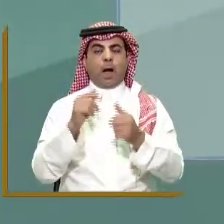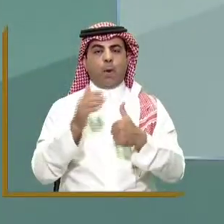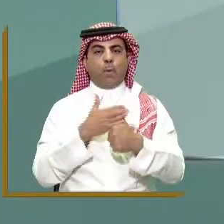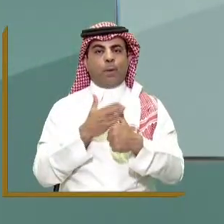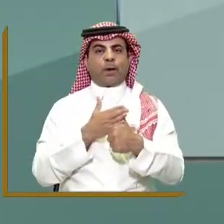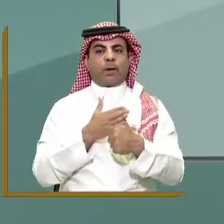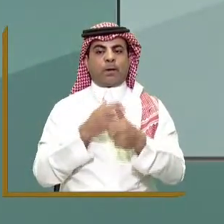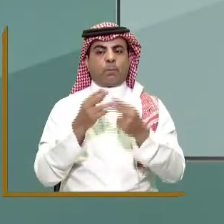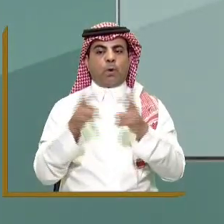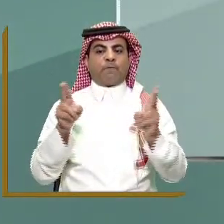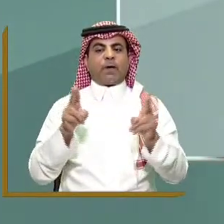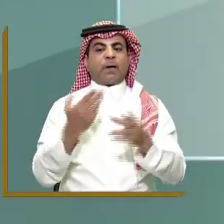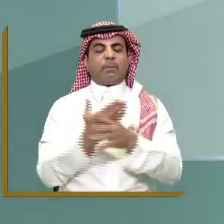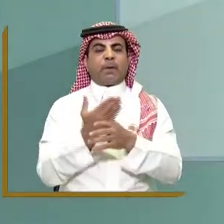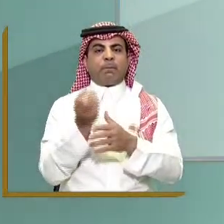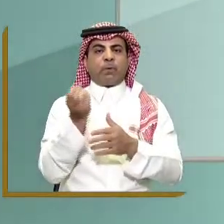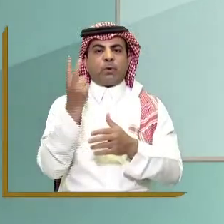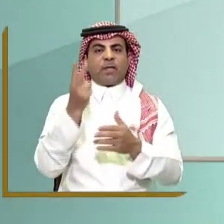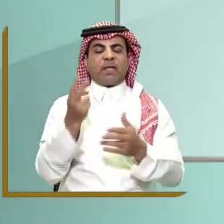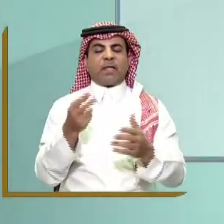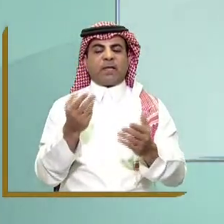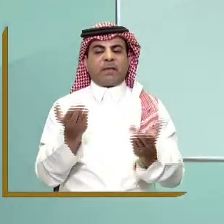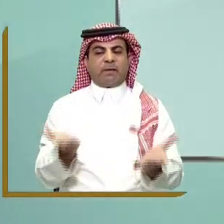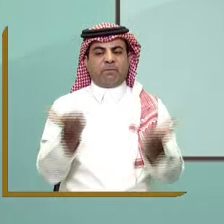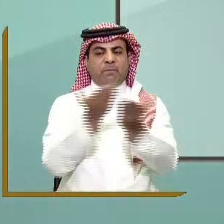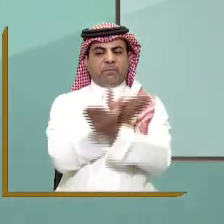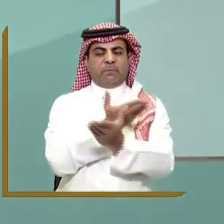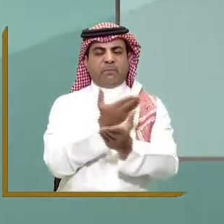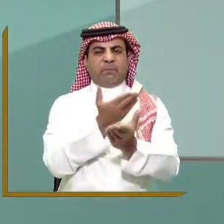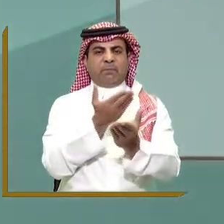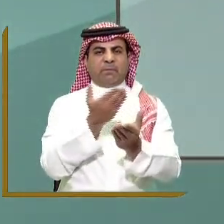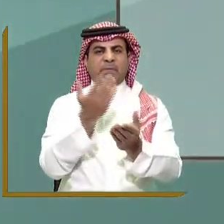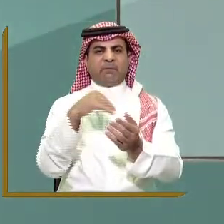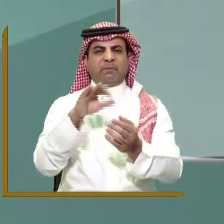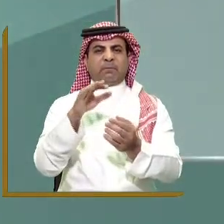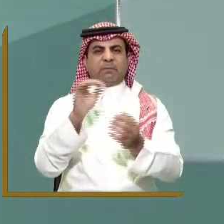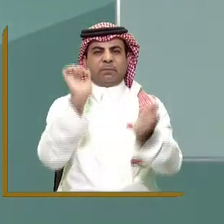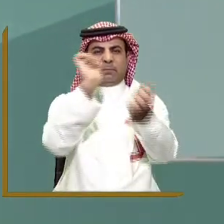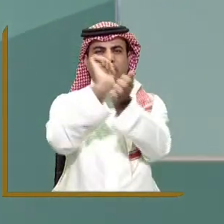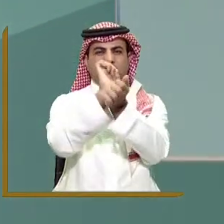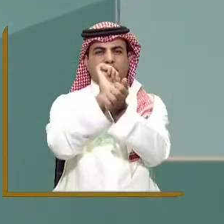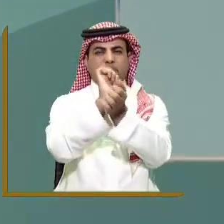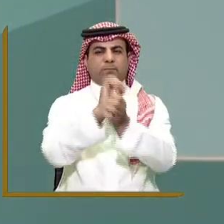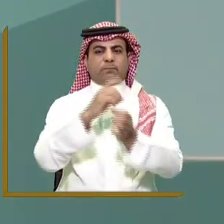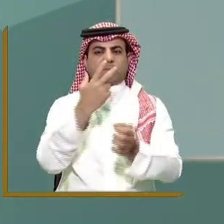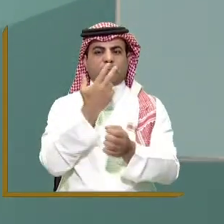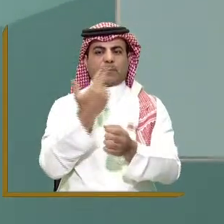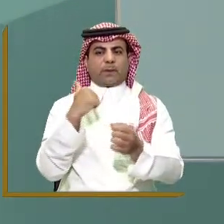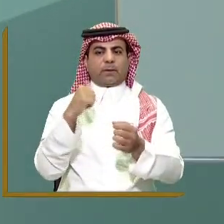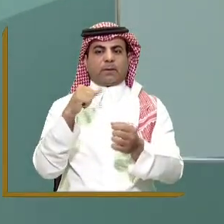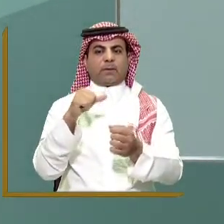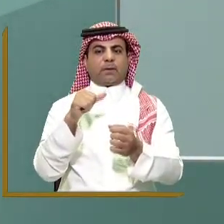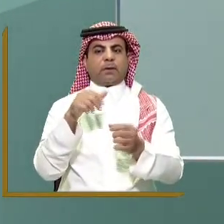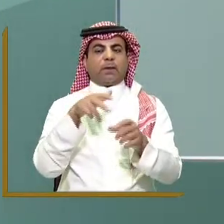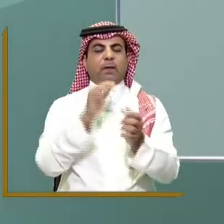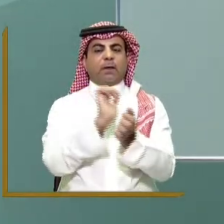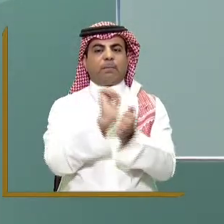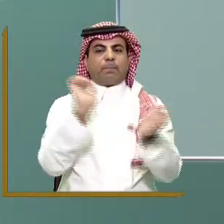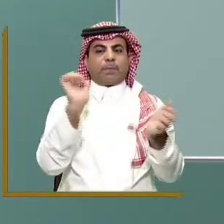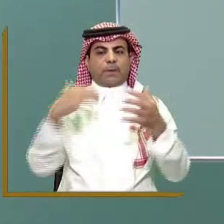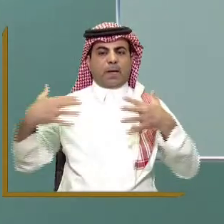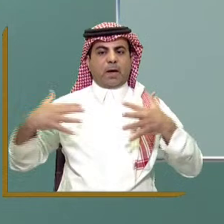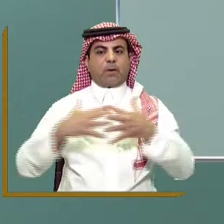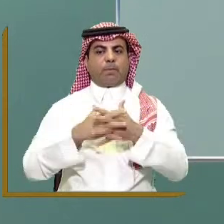أولا، الموافقة على مشروعات اتفاقية لنقل المحكوم عليهم بعقوبات سالبة للحرية